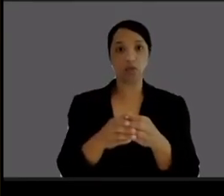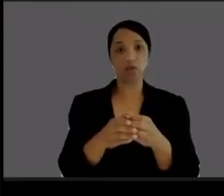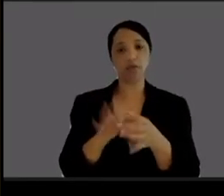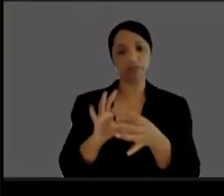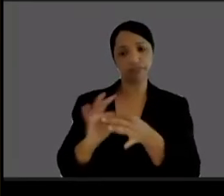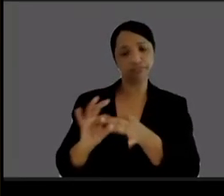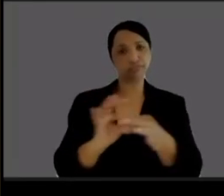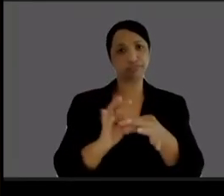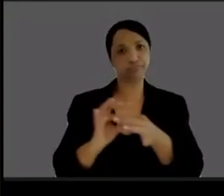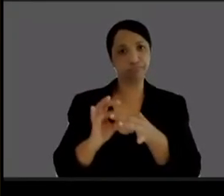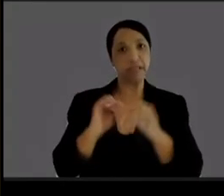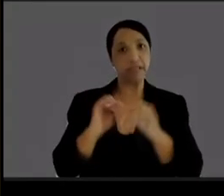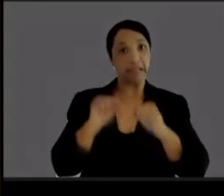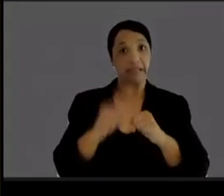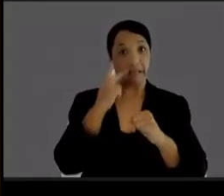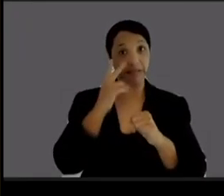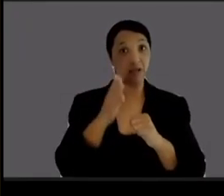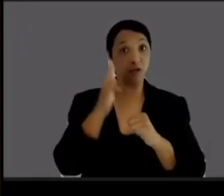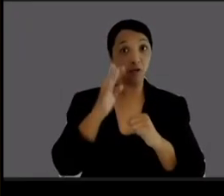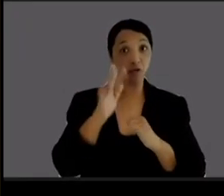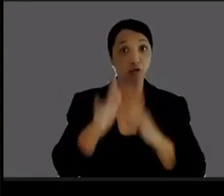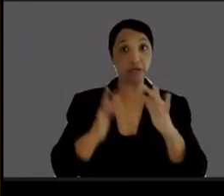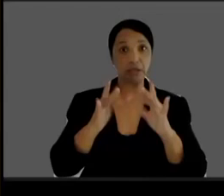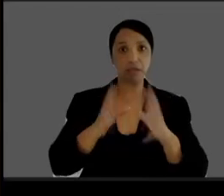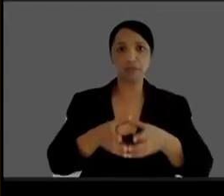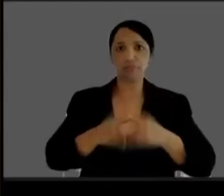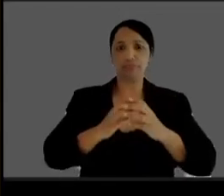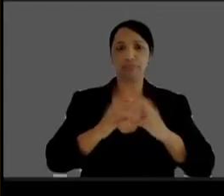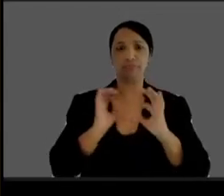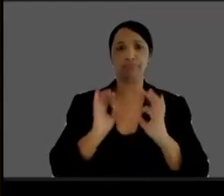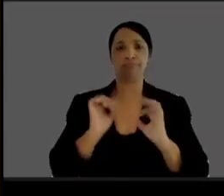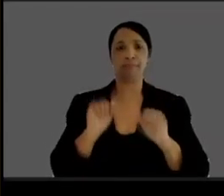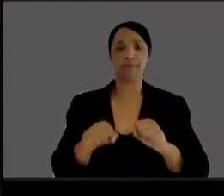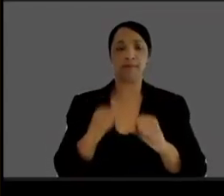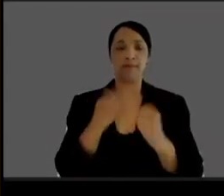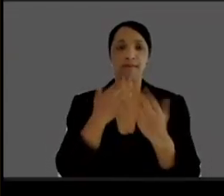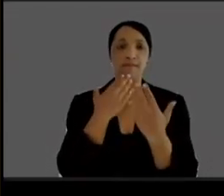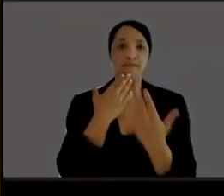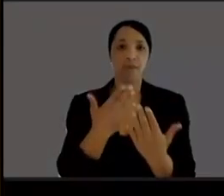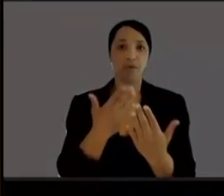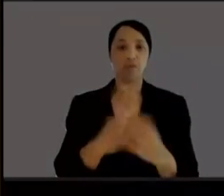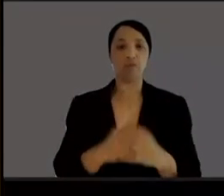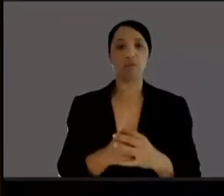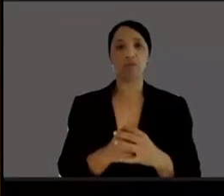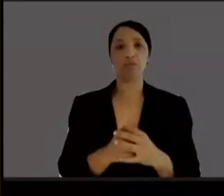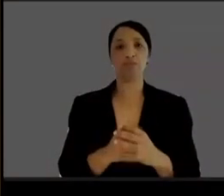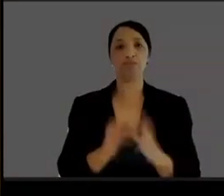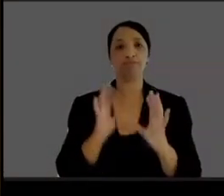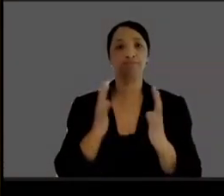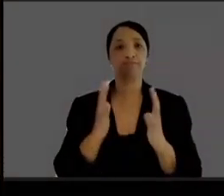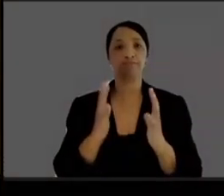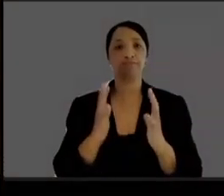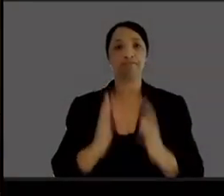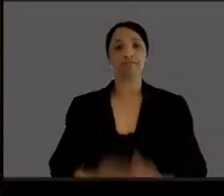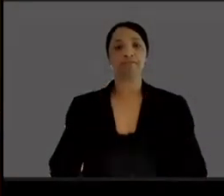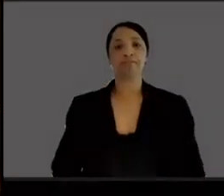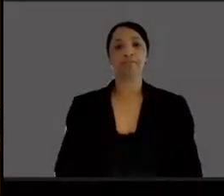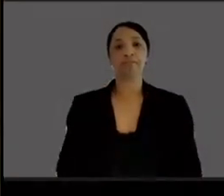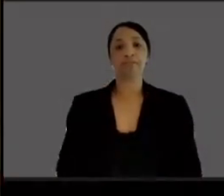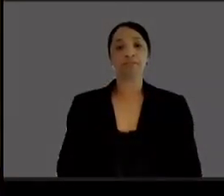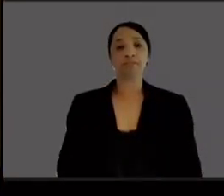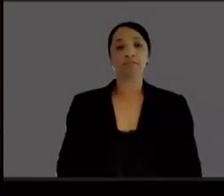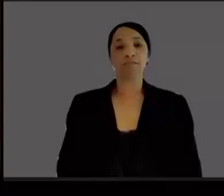通してえ推進し私たちが求めるインターネットを構築してまいりたいと思いますご清聴ありがとうございまし